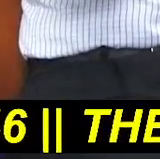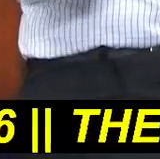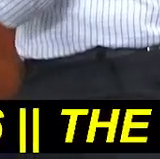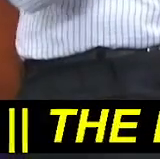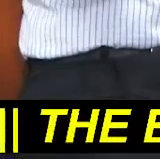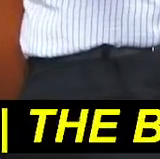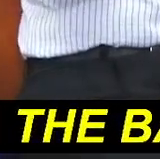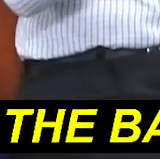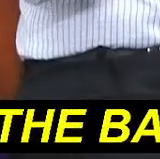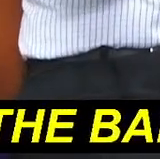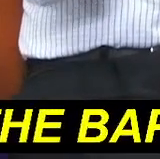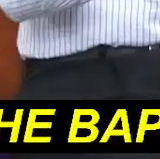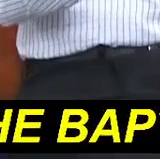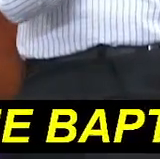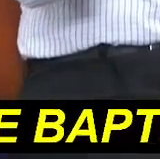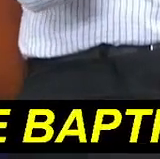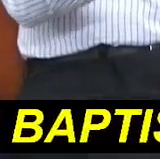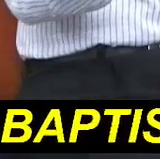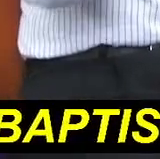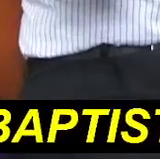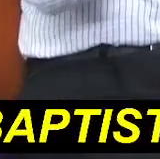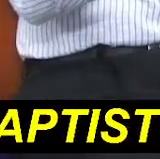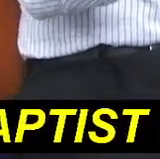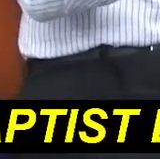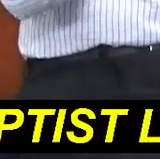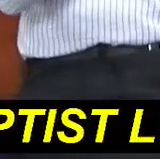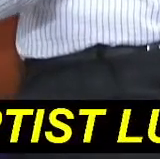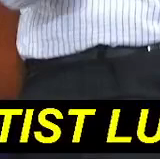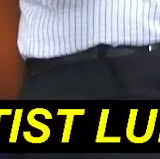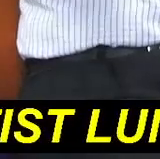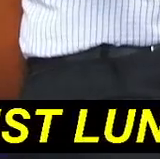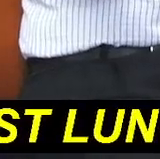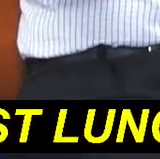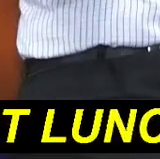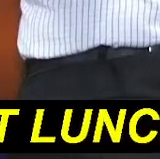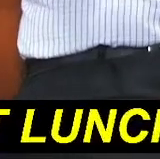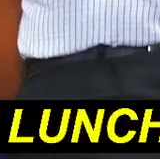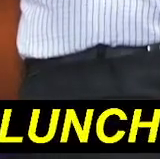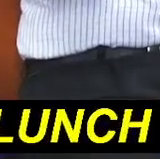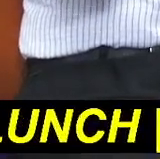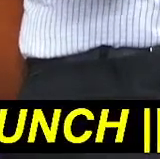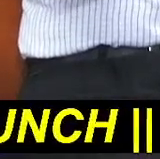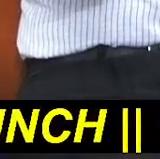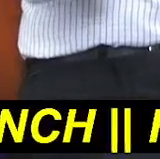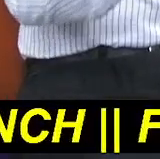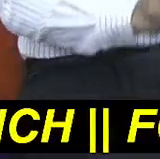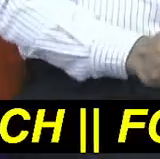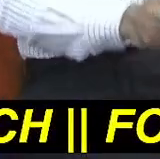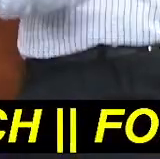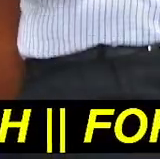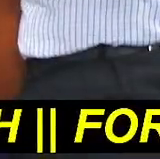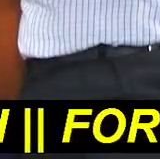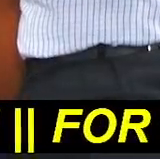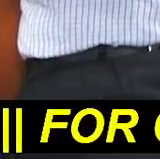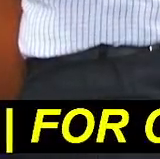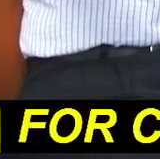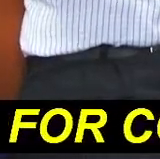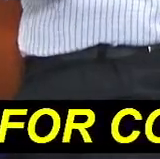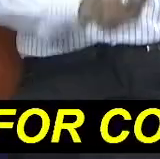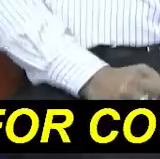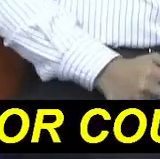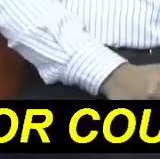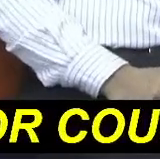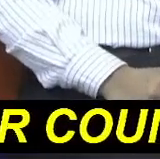are free to move Wala kang dapat alalahanin yung magulang mo mismo hindi ka iintindihin at wala silang